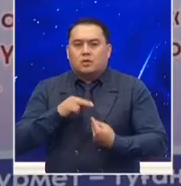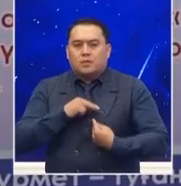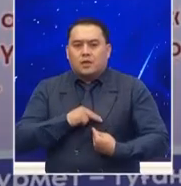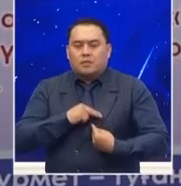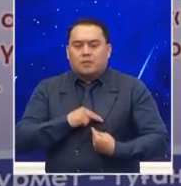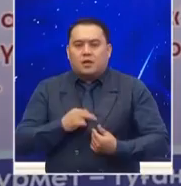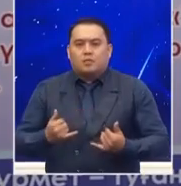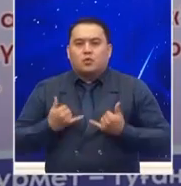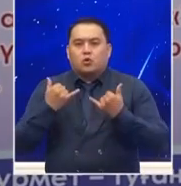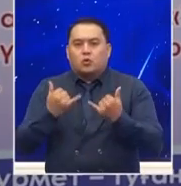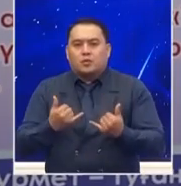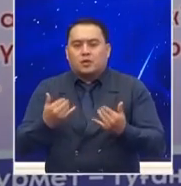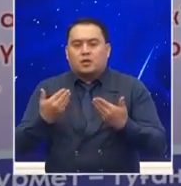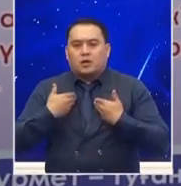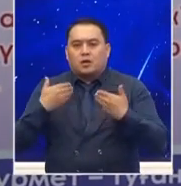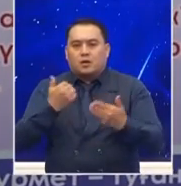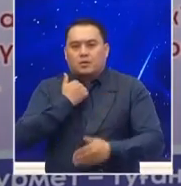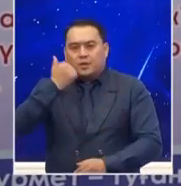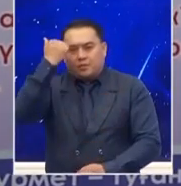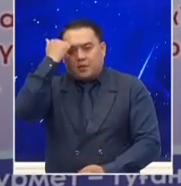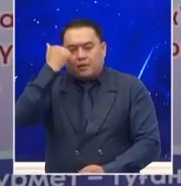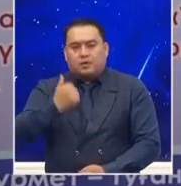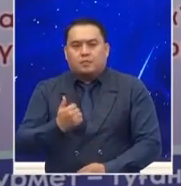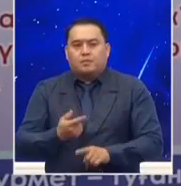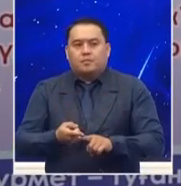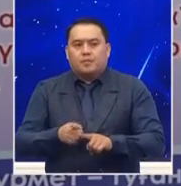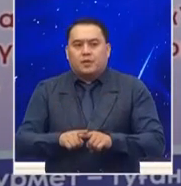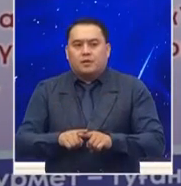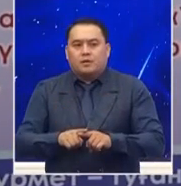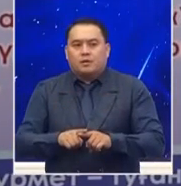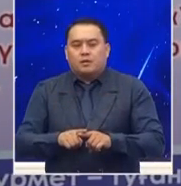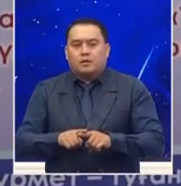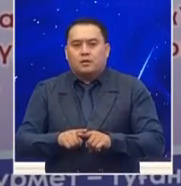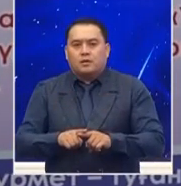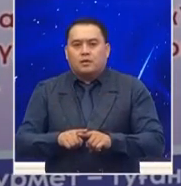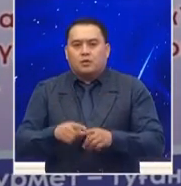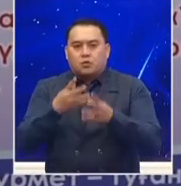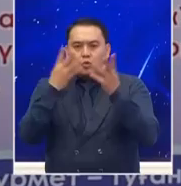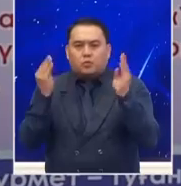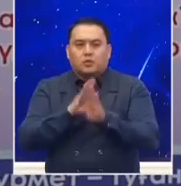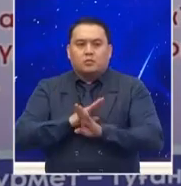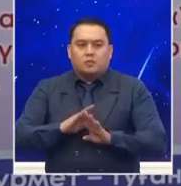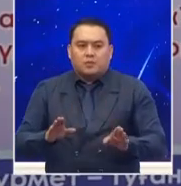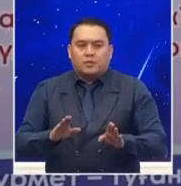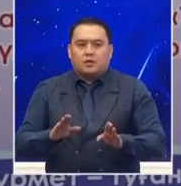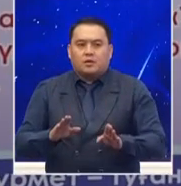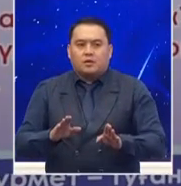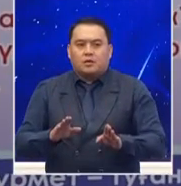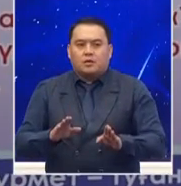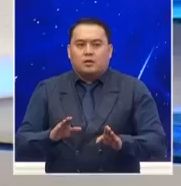ескеріп, марапаттап жатқандарына көп-көп алғысымды айтамын. Еңбегімді ұмытпапты, енді ол еңбегім